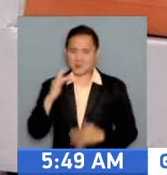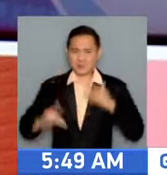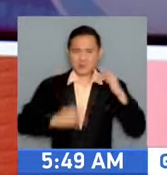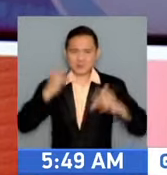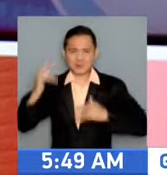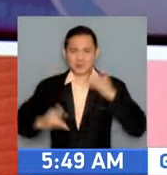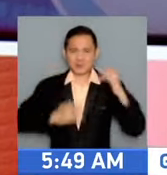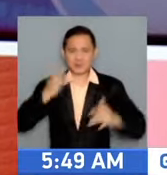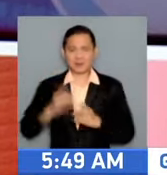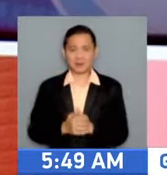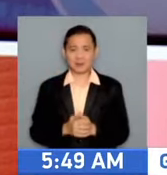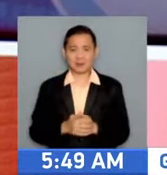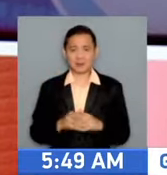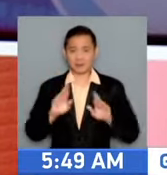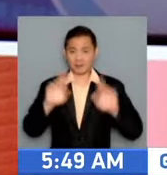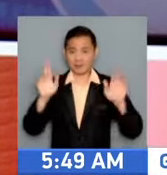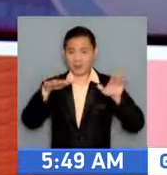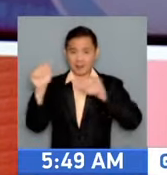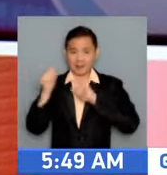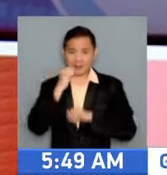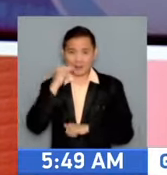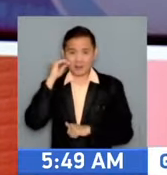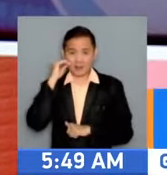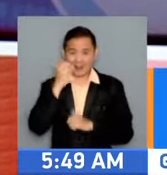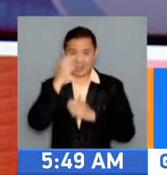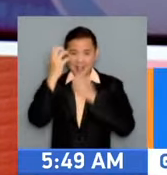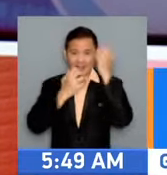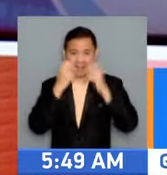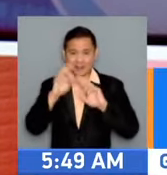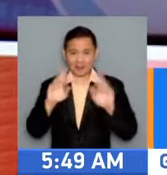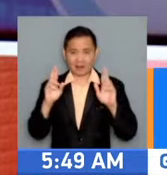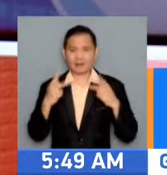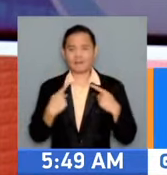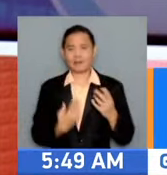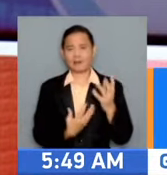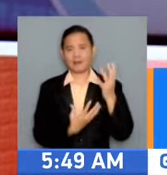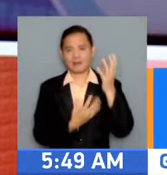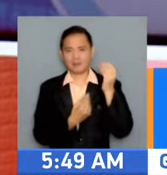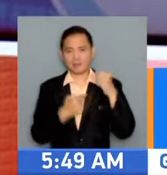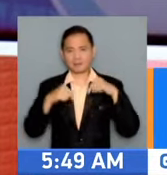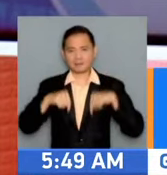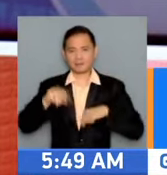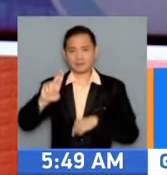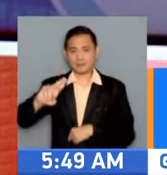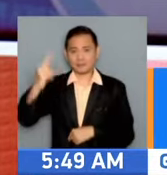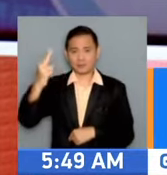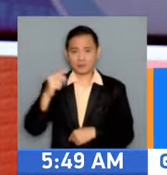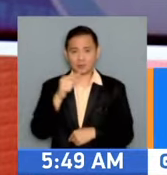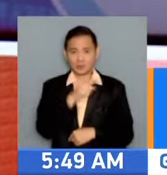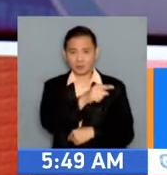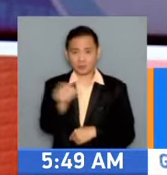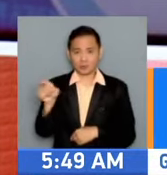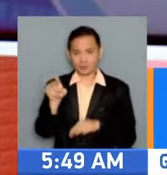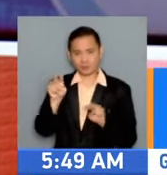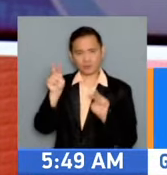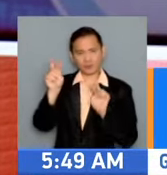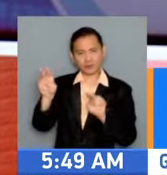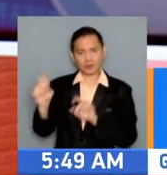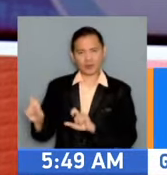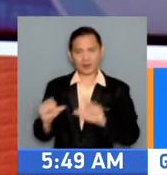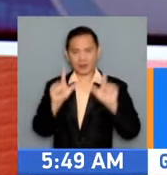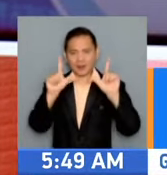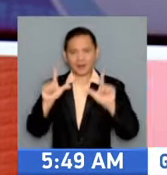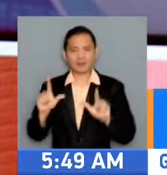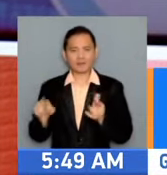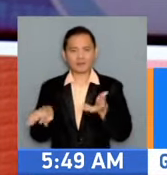bahay, sigaw pa dyan! Pwede pa rin kayong updated sa mga ganap sa Unang Hirit dahil mapapanood nyo pa rin ang aming live stream sa Facebook, TikTok,